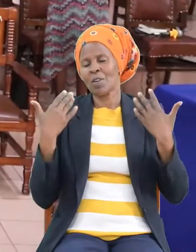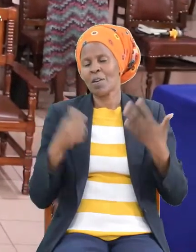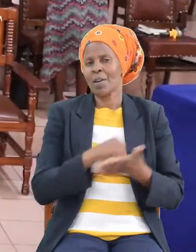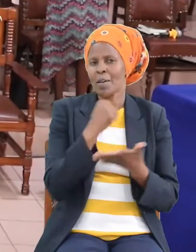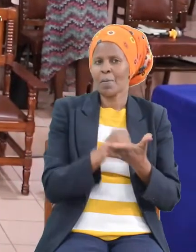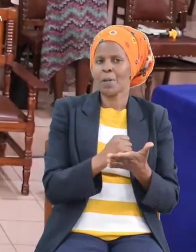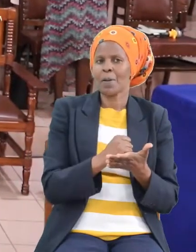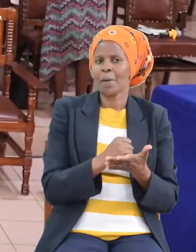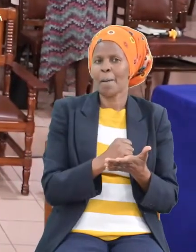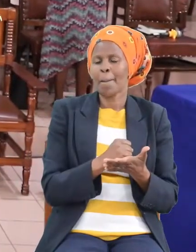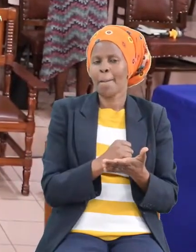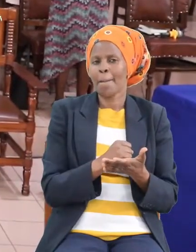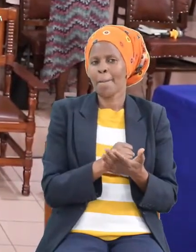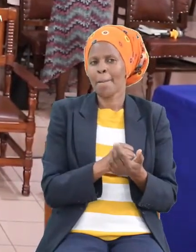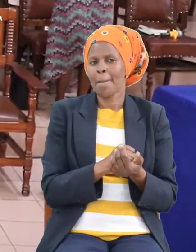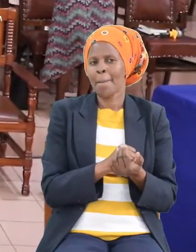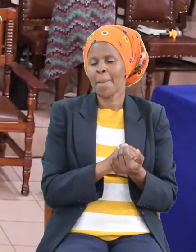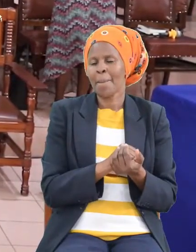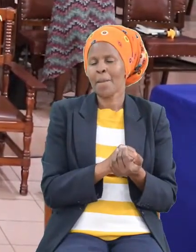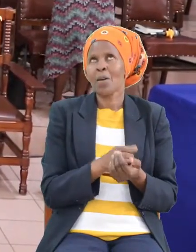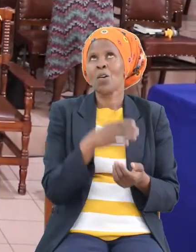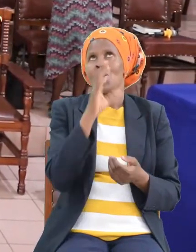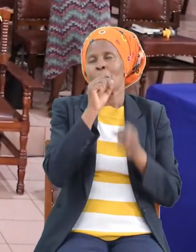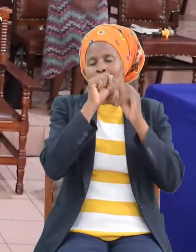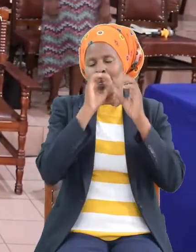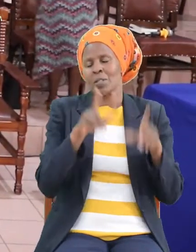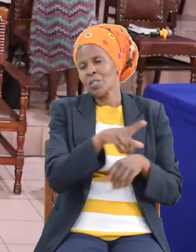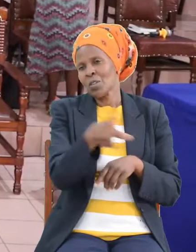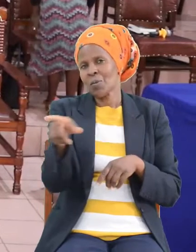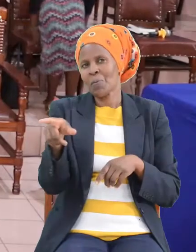milele. Amen. God bless you.